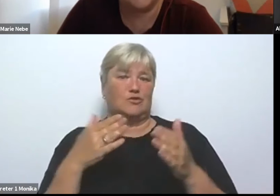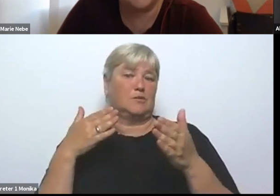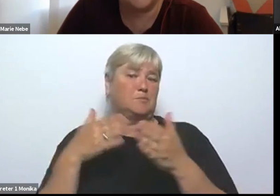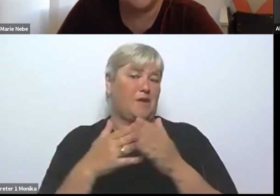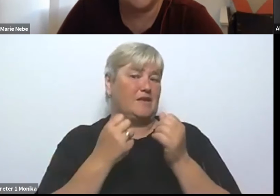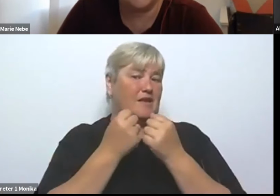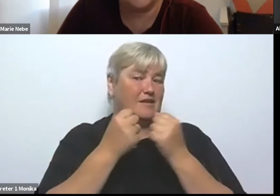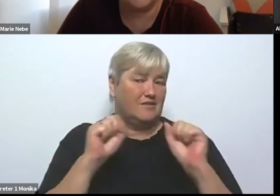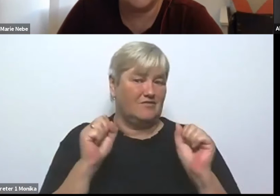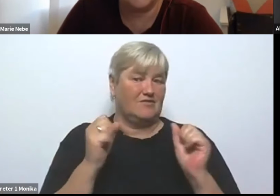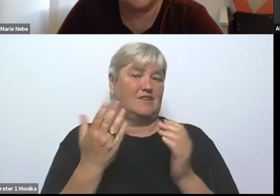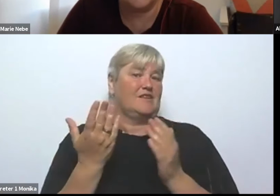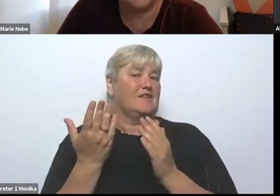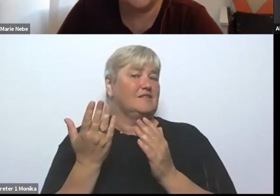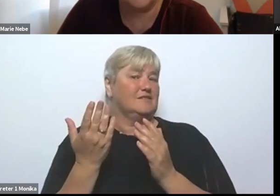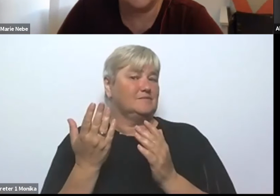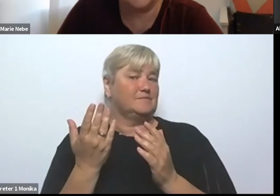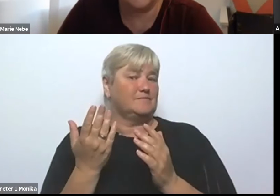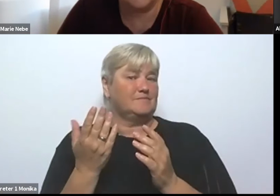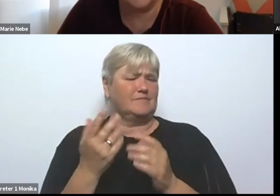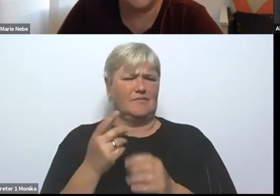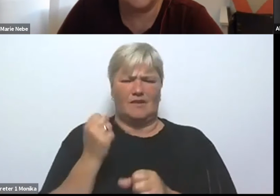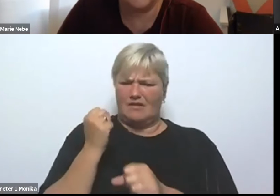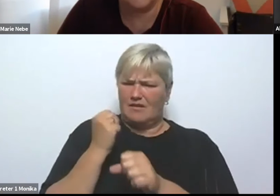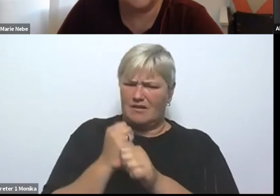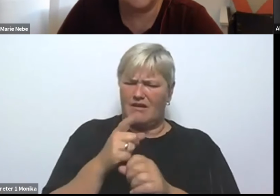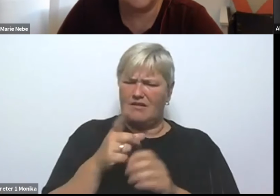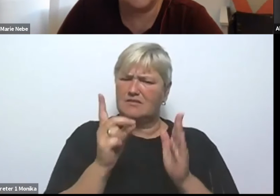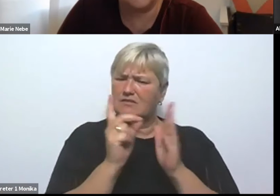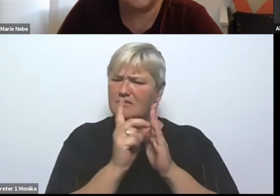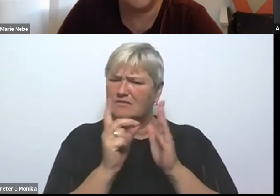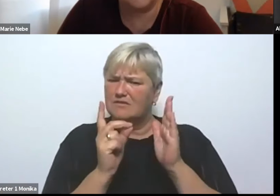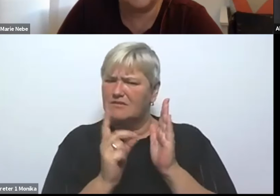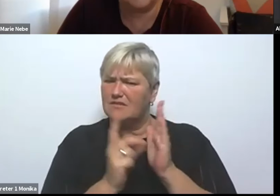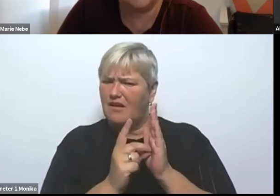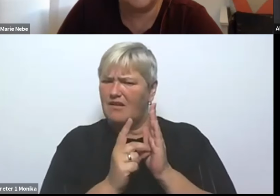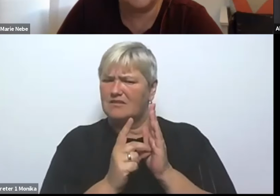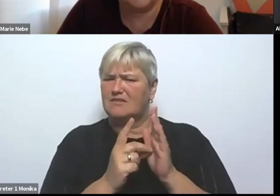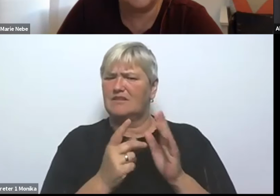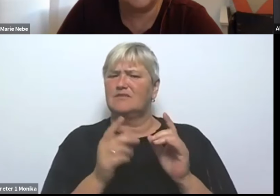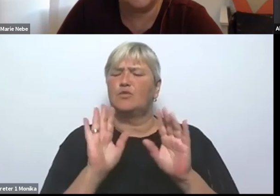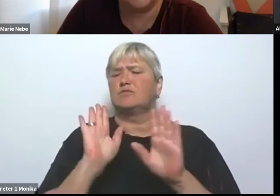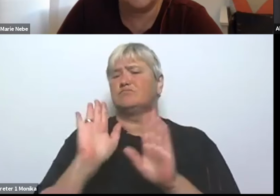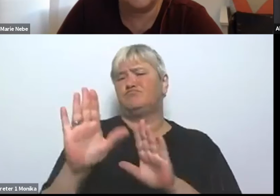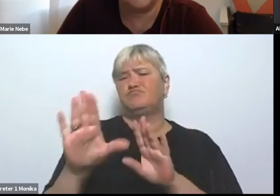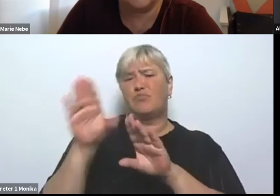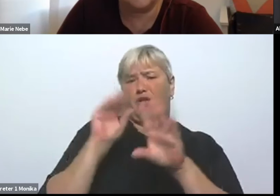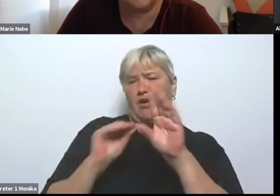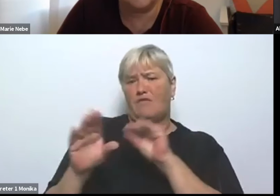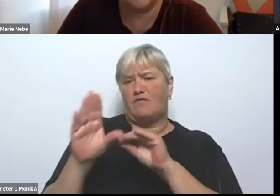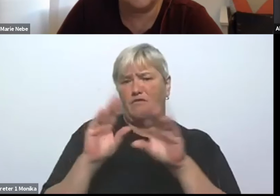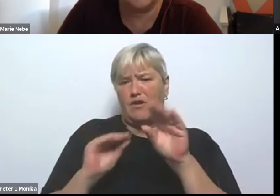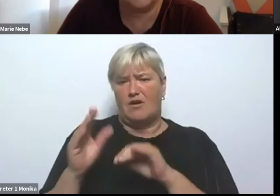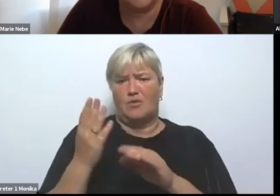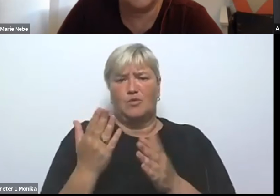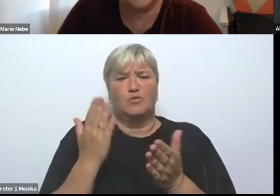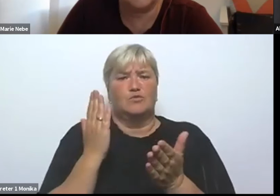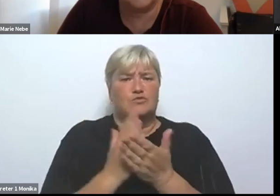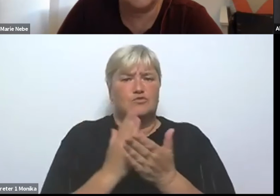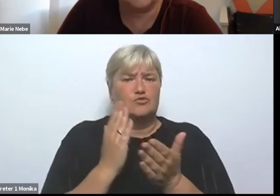und so weiter. Kann man aus den Daten, kann man oder auch aus deiner Erfahrung schon irgendetwas, sowas wie